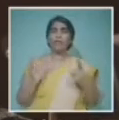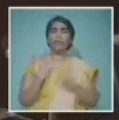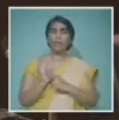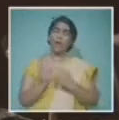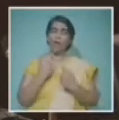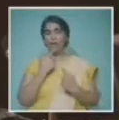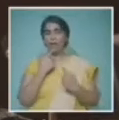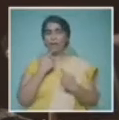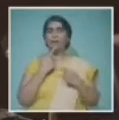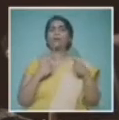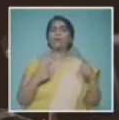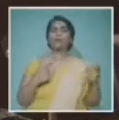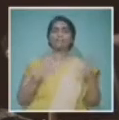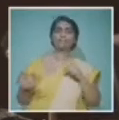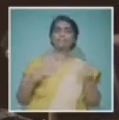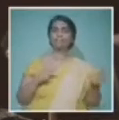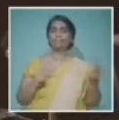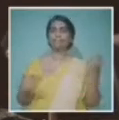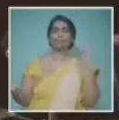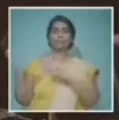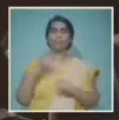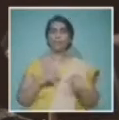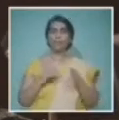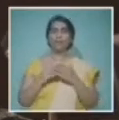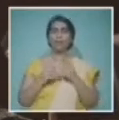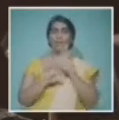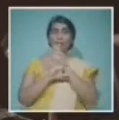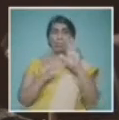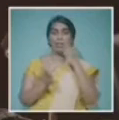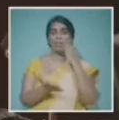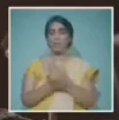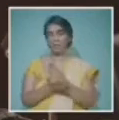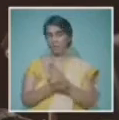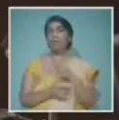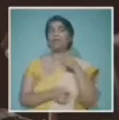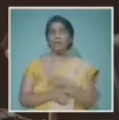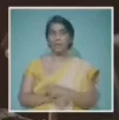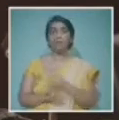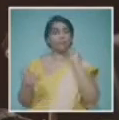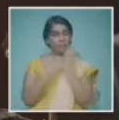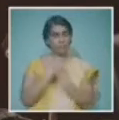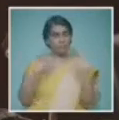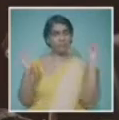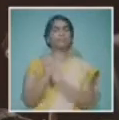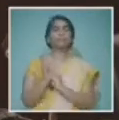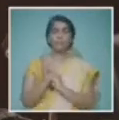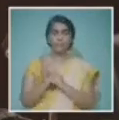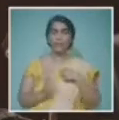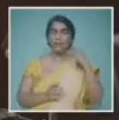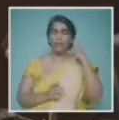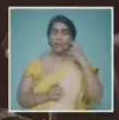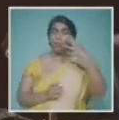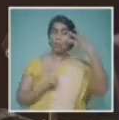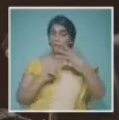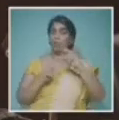හා කිව්වා. ඒ නිසා එහෙට මෙහෙට පණින්න ඕන දොරටුව 19 ආරක්ෂා කරගත්තා. මෙන්න මේ වැදගත් සංශෝධන මේක ඇතුළත් වේවි කියලා අපි කල්පනා කරා.